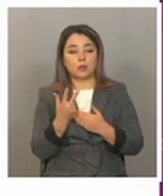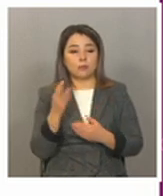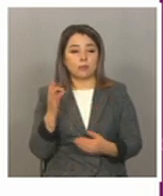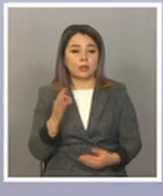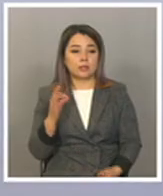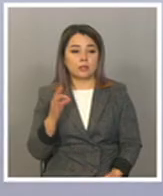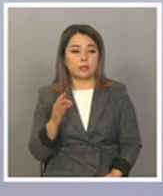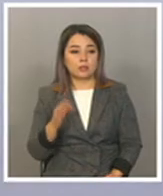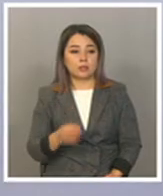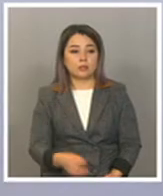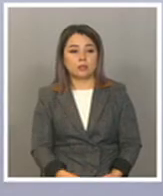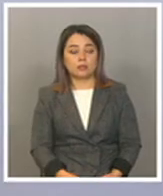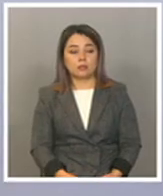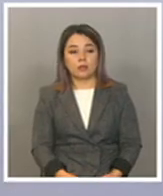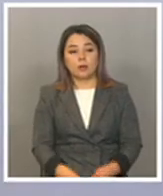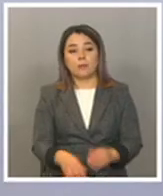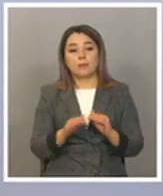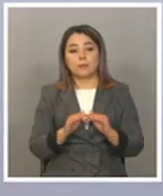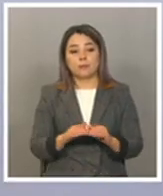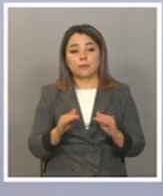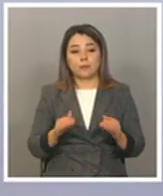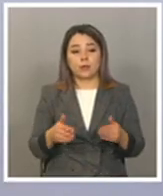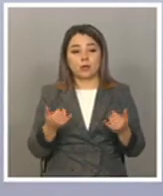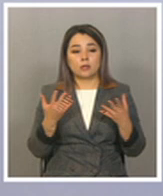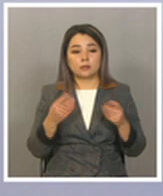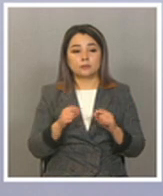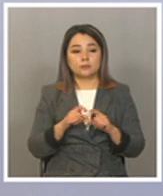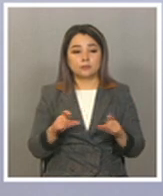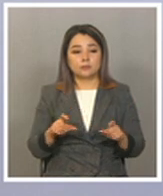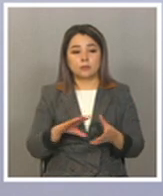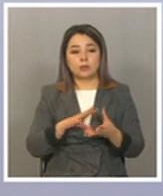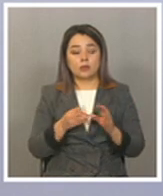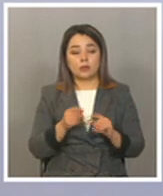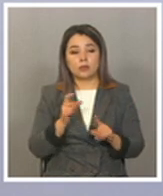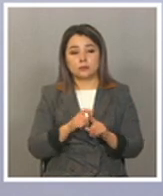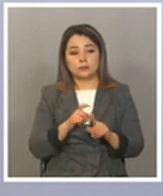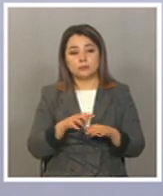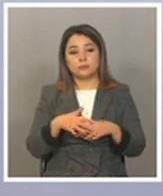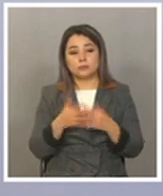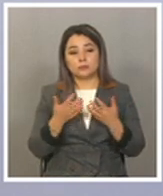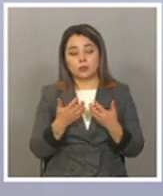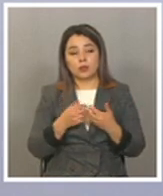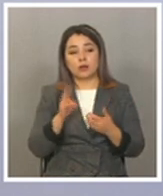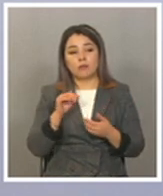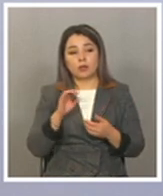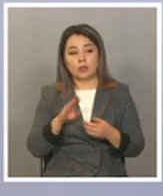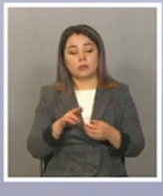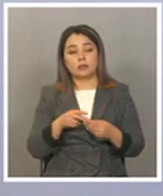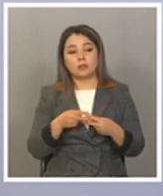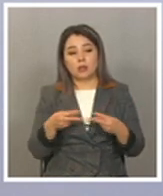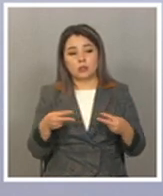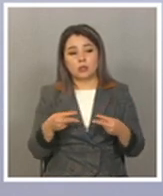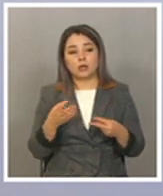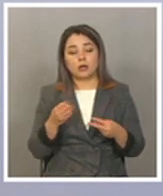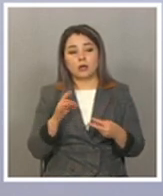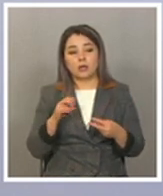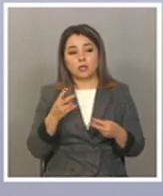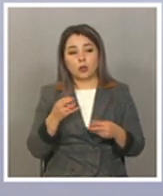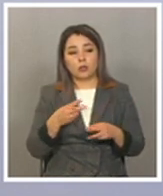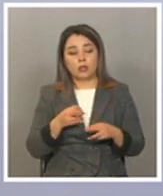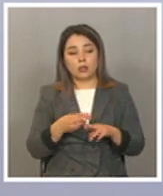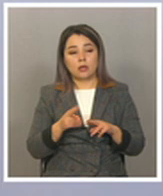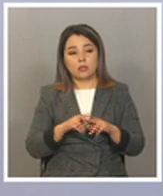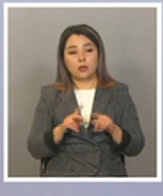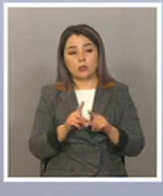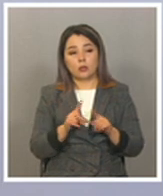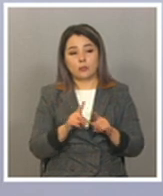13%. Балалар, бүгінгі сабақта мәтінді есепті квадрат теңдеу және рационал бөлшек